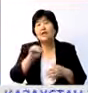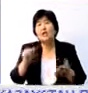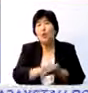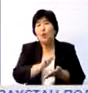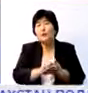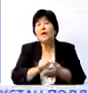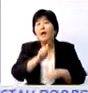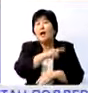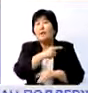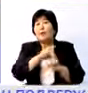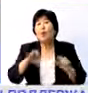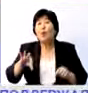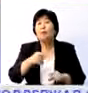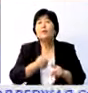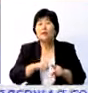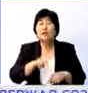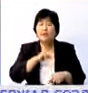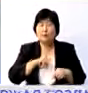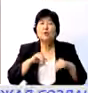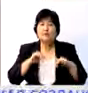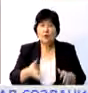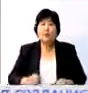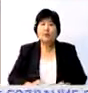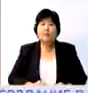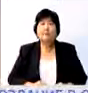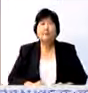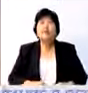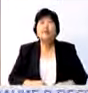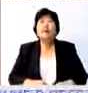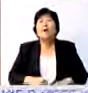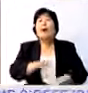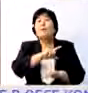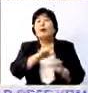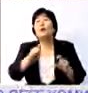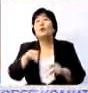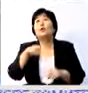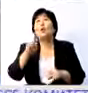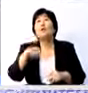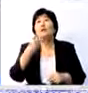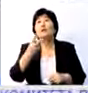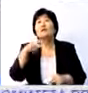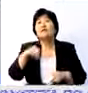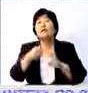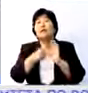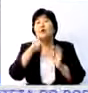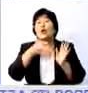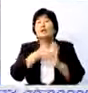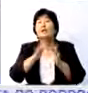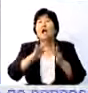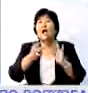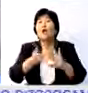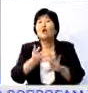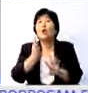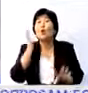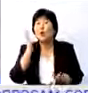В поликлиниках области эта работа уже ведется. В поликлинике номер 3 с 2016 года внедрена электронная